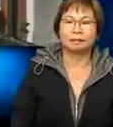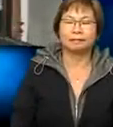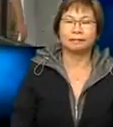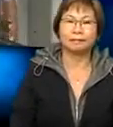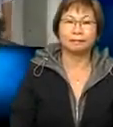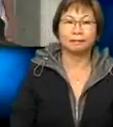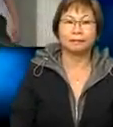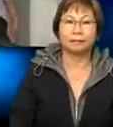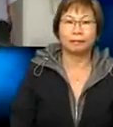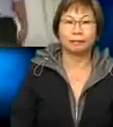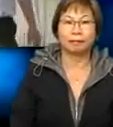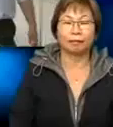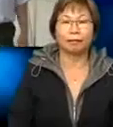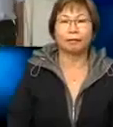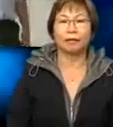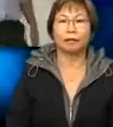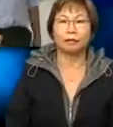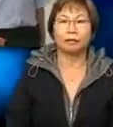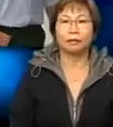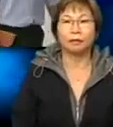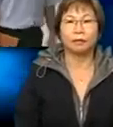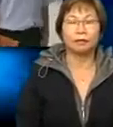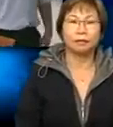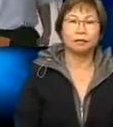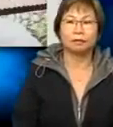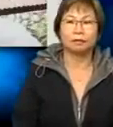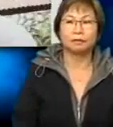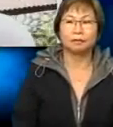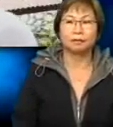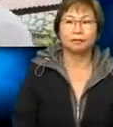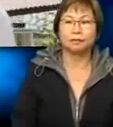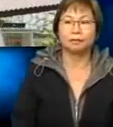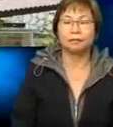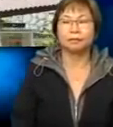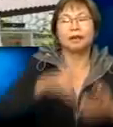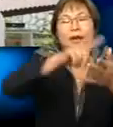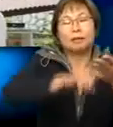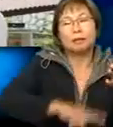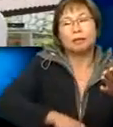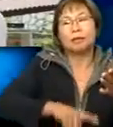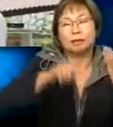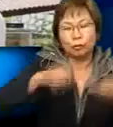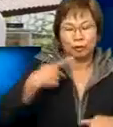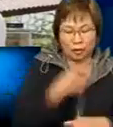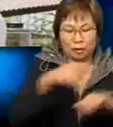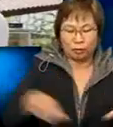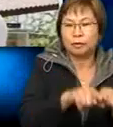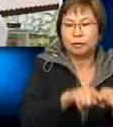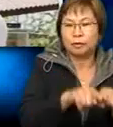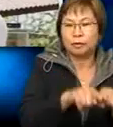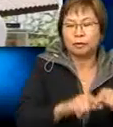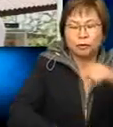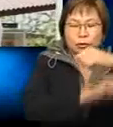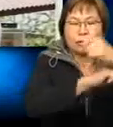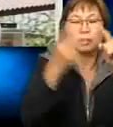Hmm, lah yang boleh kita buat